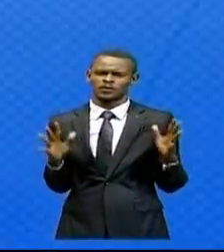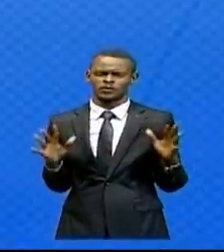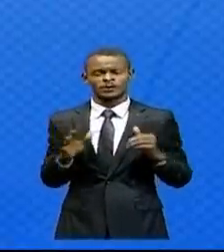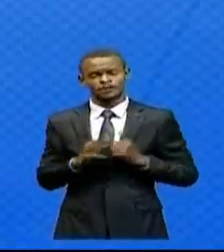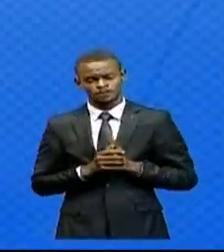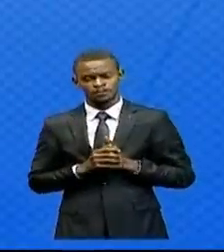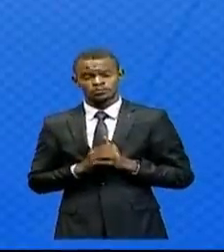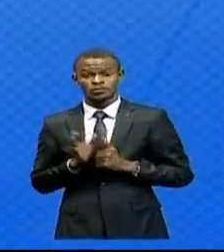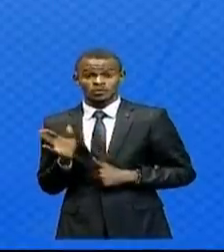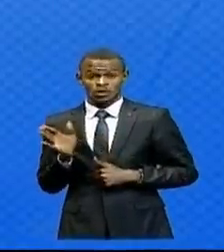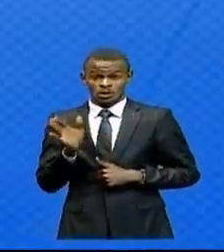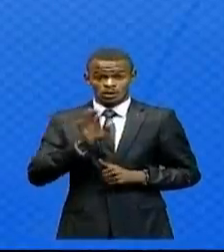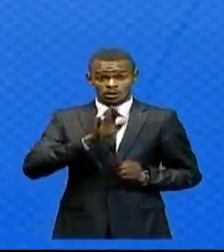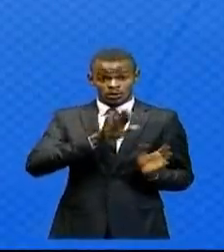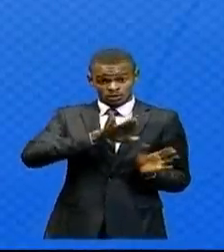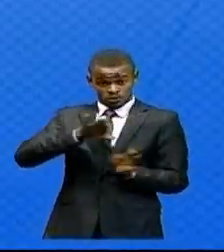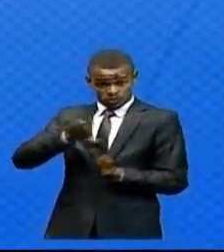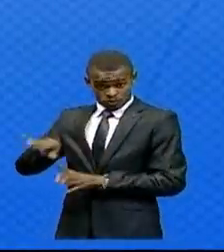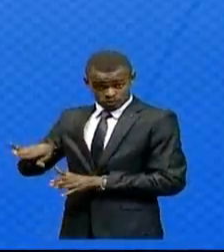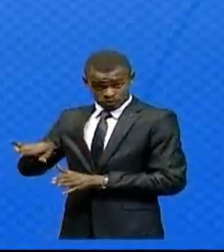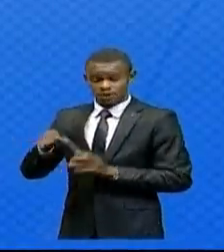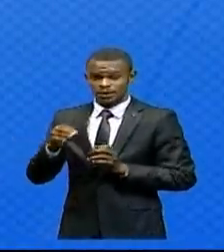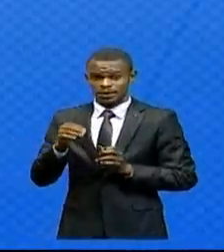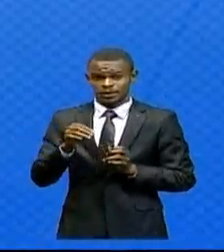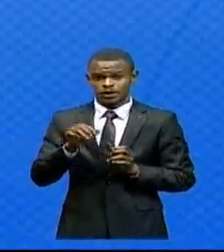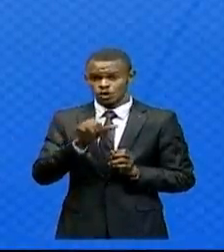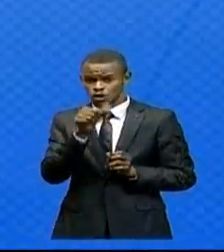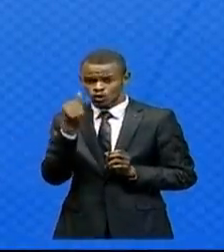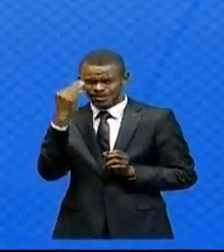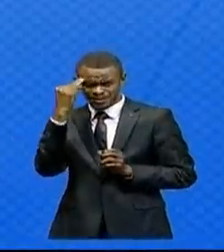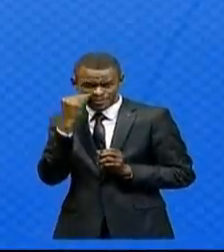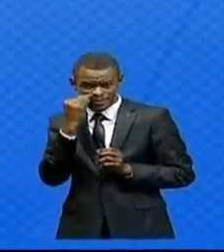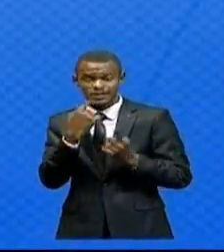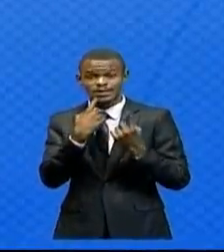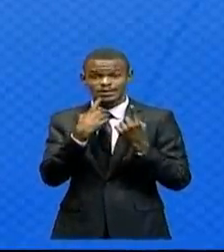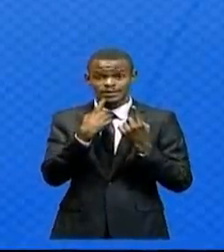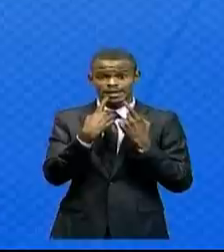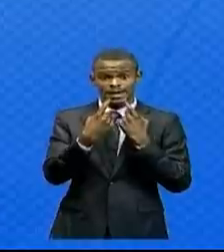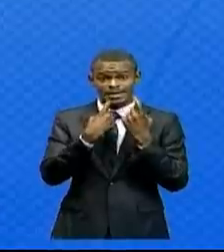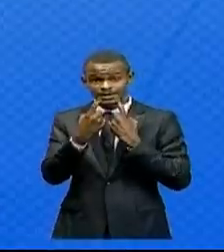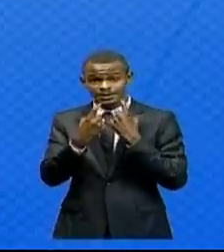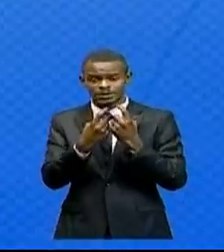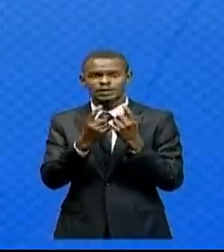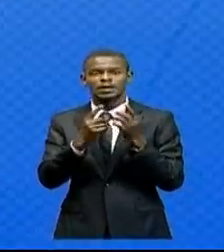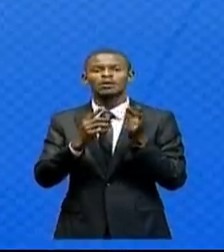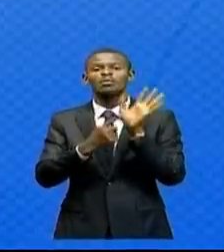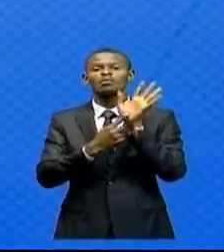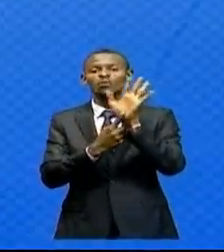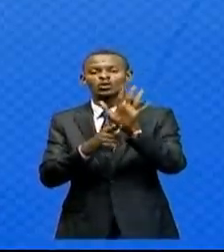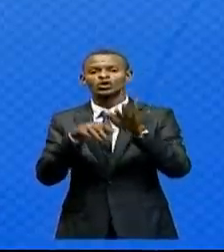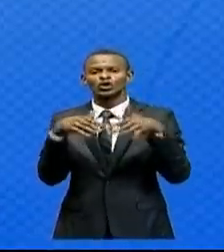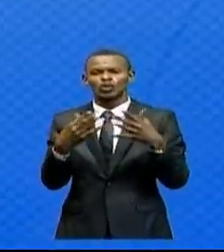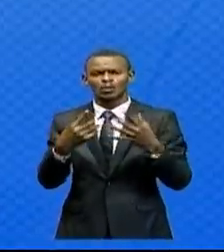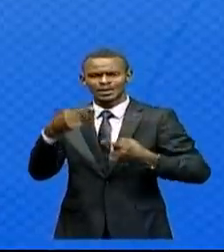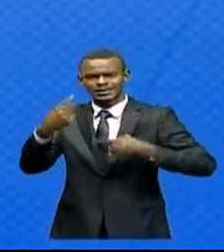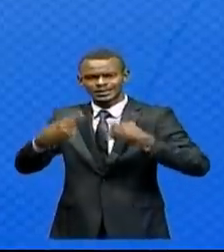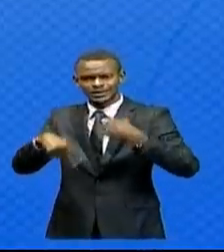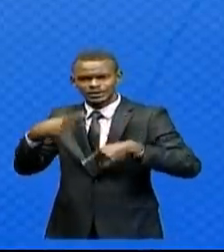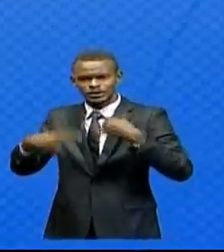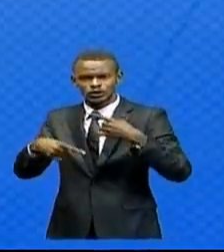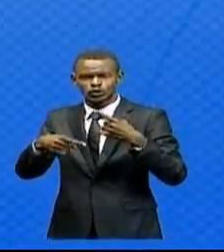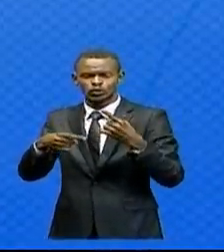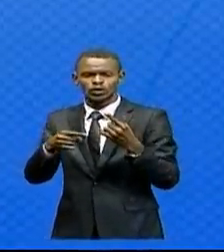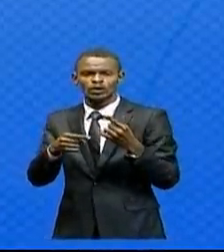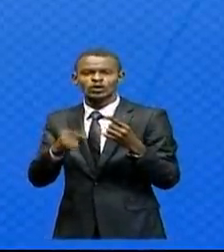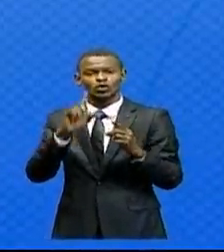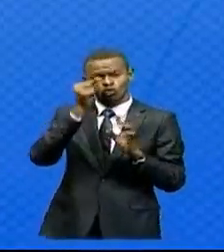Intervenant à son tour pour faire le rapport des discussions entre le gouvernement et les bancs syndicales, le